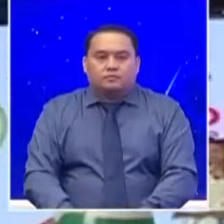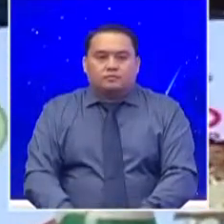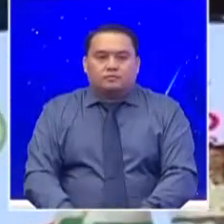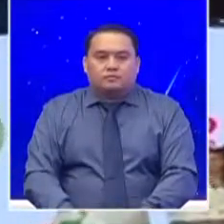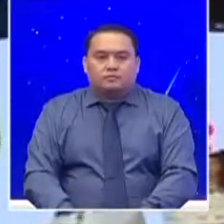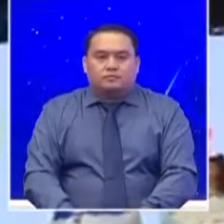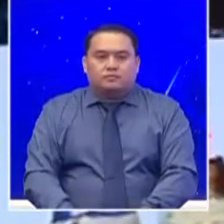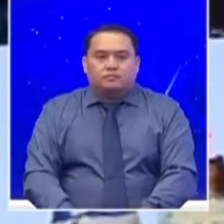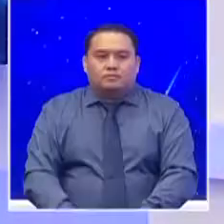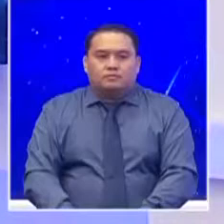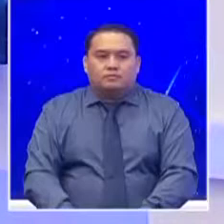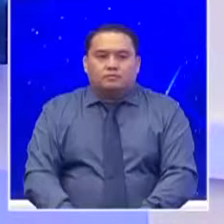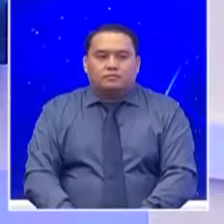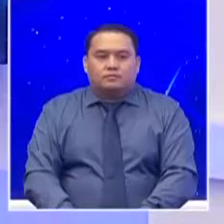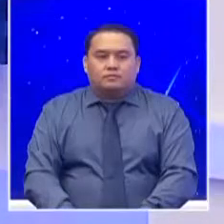Кыргызстана.